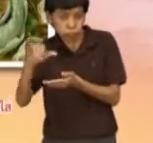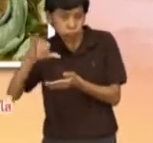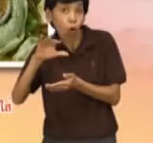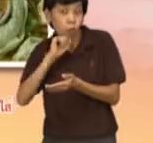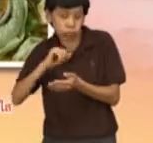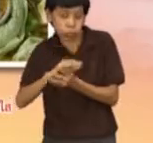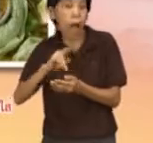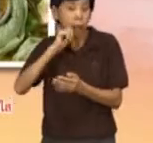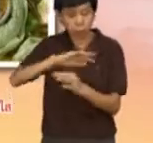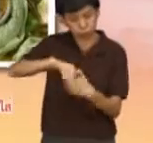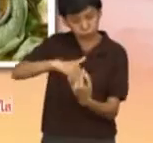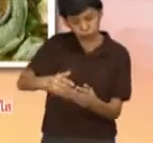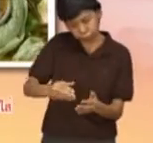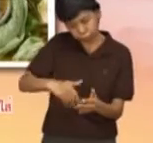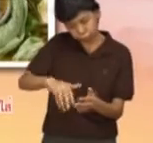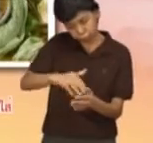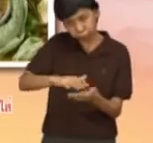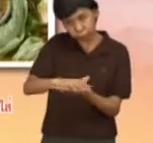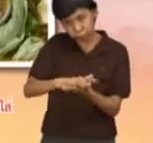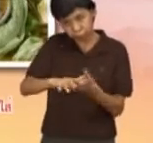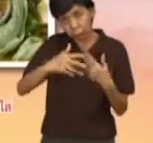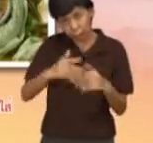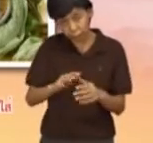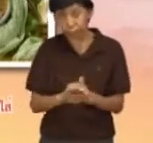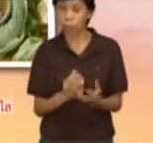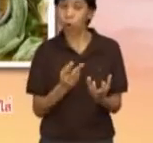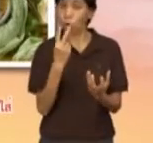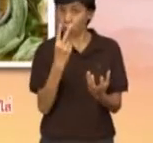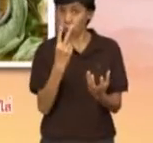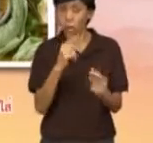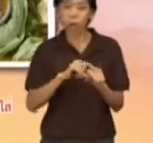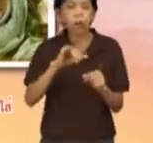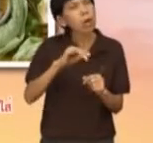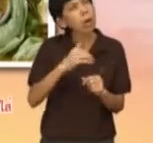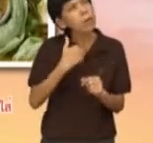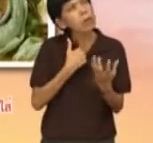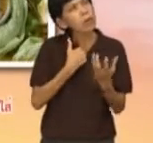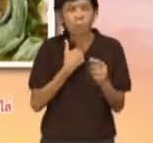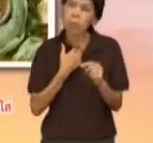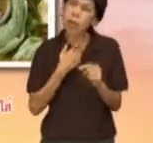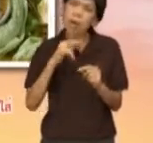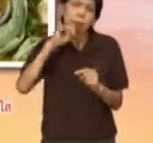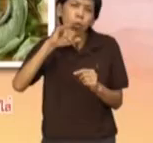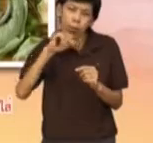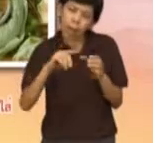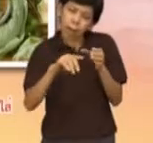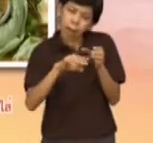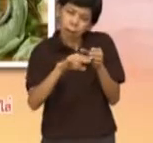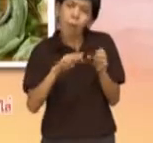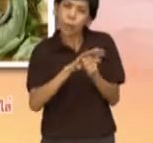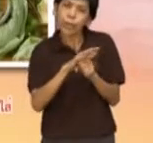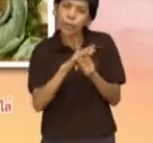ายชูกับน้ำนะคะ อ๋อ ถ้าน้ำสองถ้วยก็น้ำส้มสักครึ่งถ้วยก็น่าจะพอละ